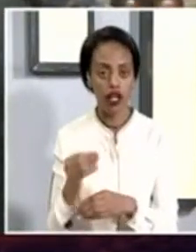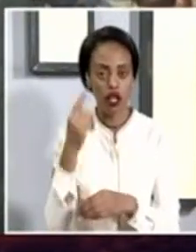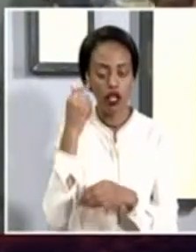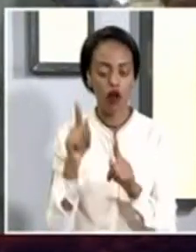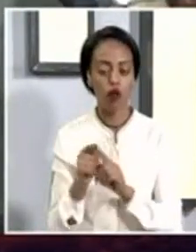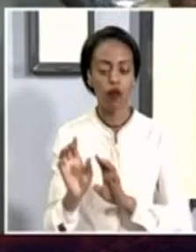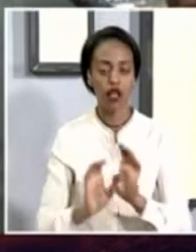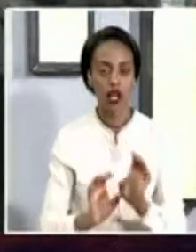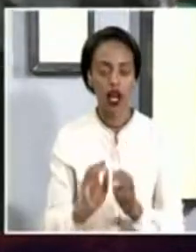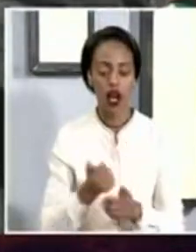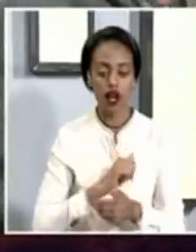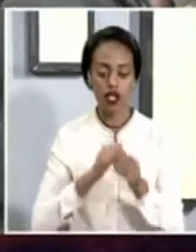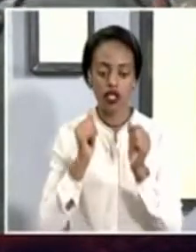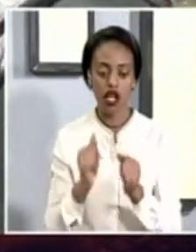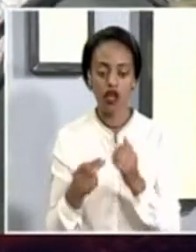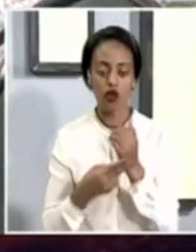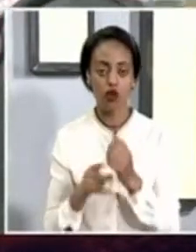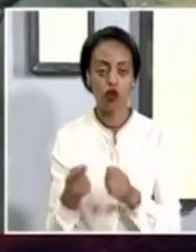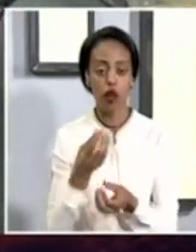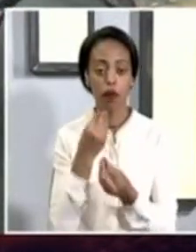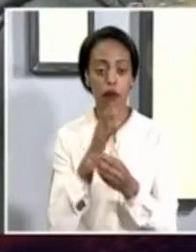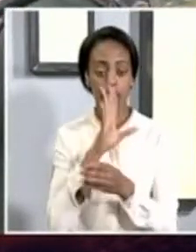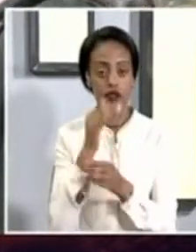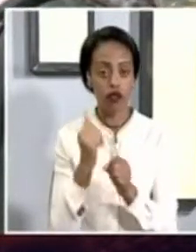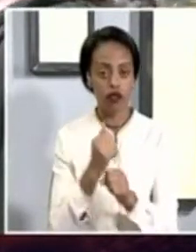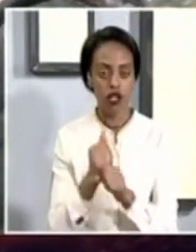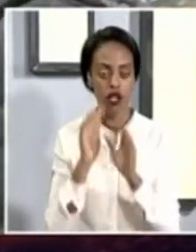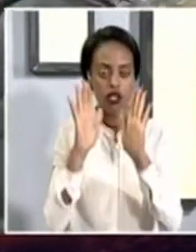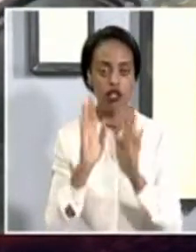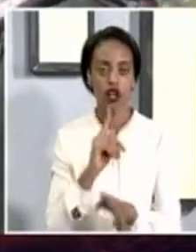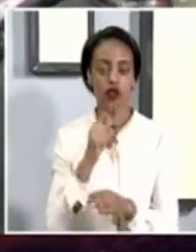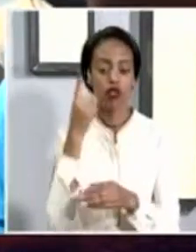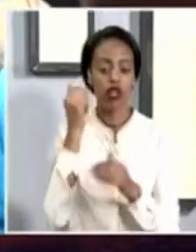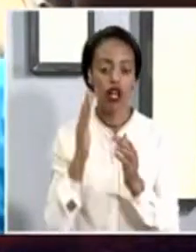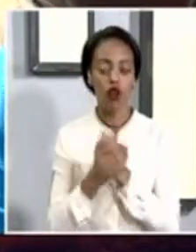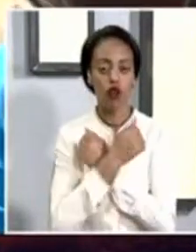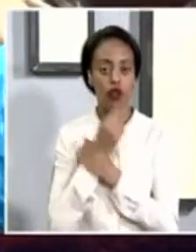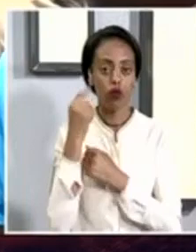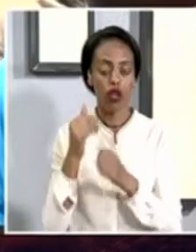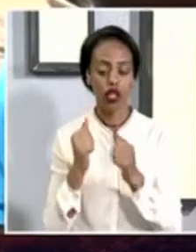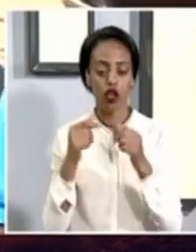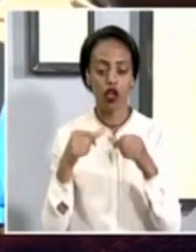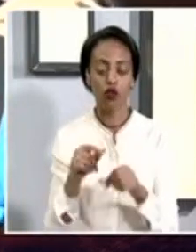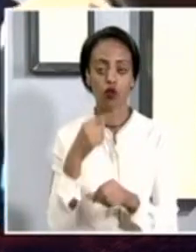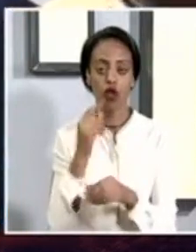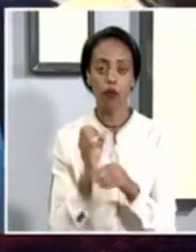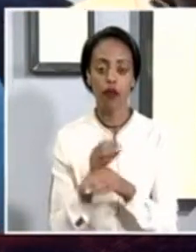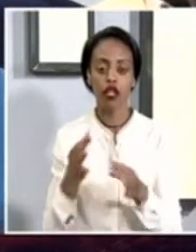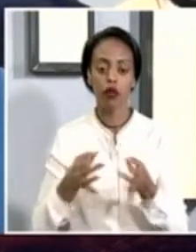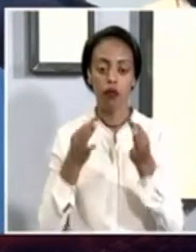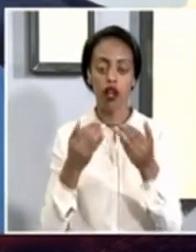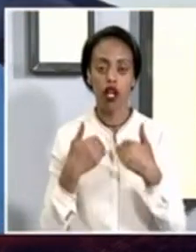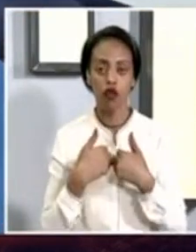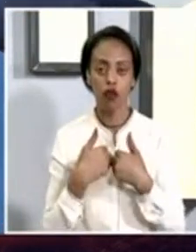ገይራ ዓርሳ ዝኽኣለ ውሑስ ዝኾነ ምግቢ ንምፍጣር ዝሰርሖ ዘላ ስራሕቲ ዝነኣድዩ ተጋሩና ፈተው ትግራይ እውን ኣጠናኺር ክንቆፅሉ ዝብል መልእኽቲ ኣመሓላለፎም